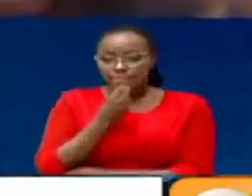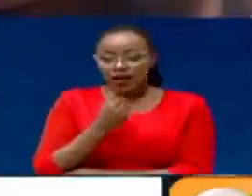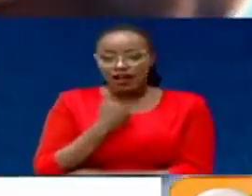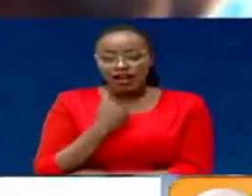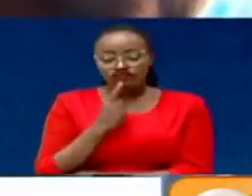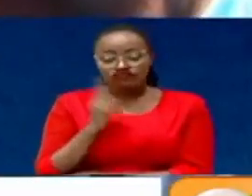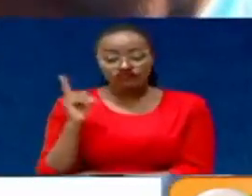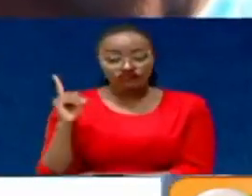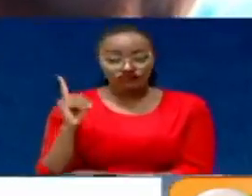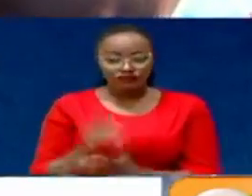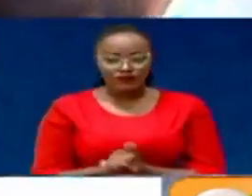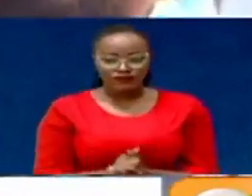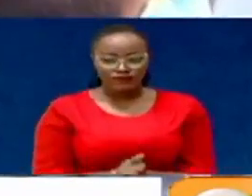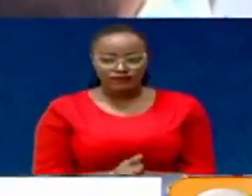uhuru.